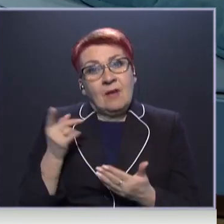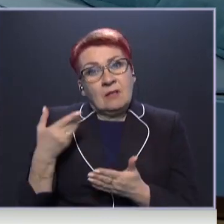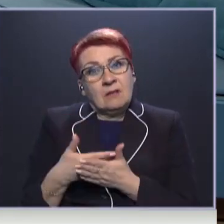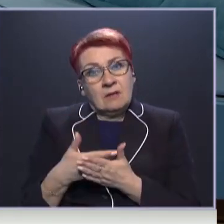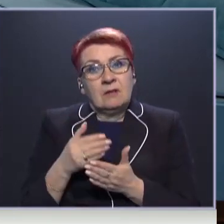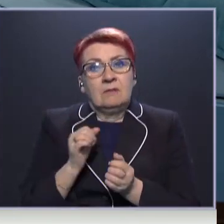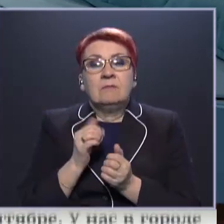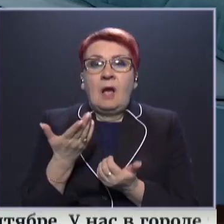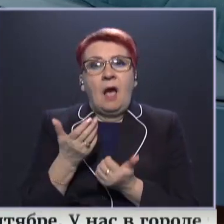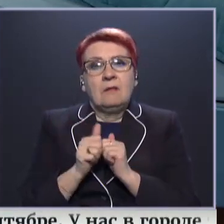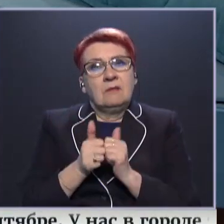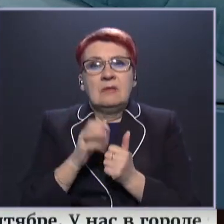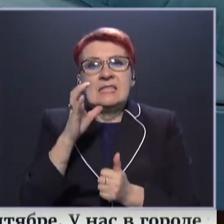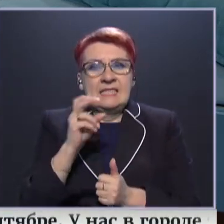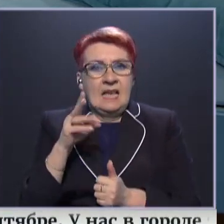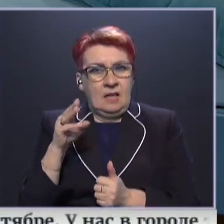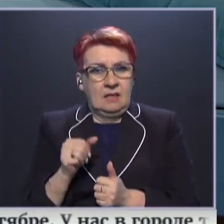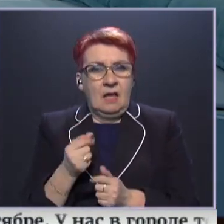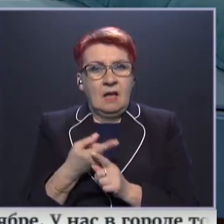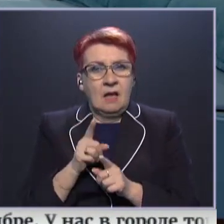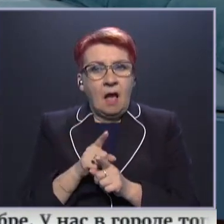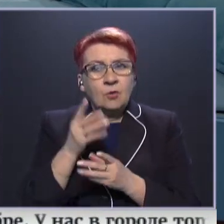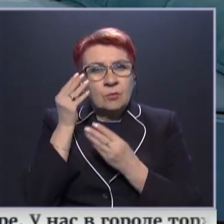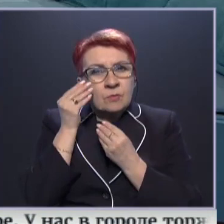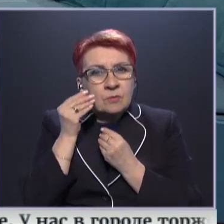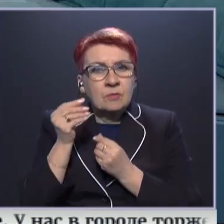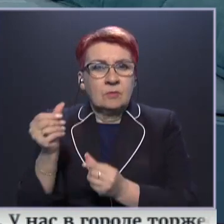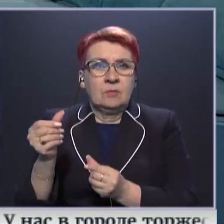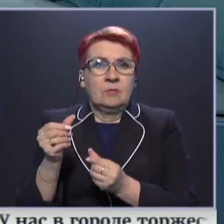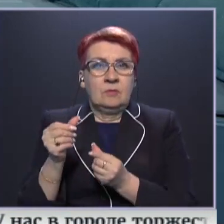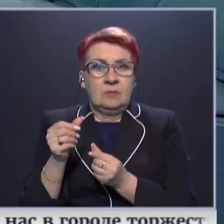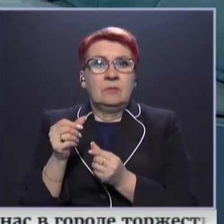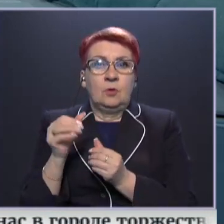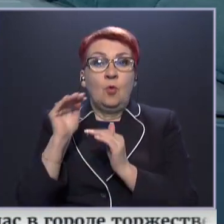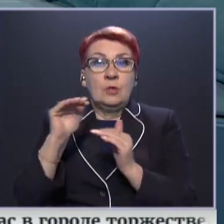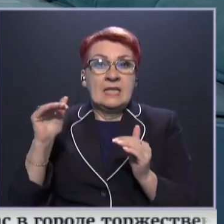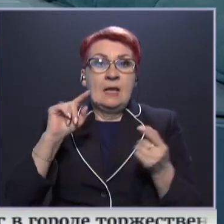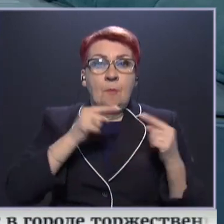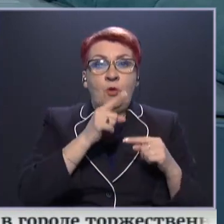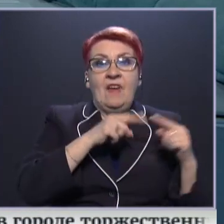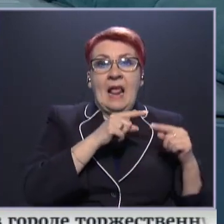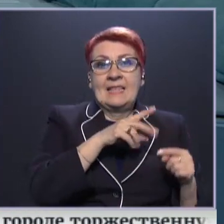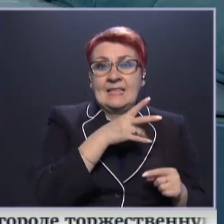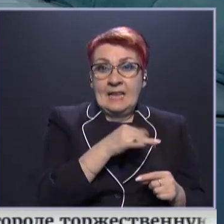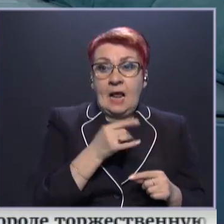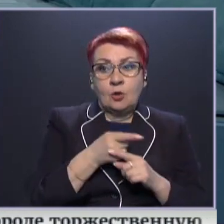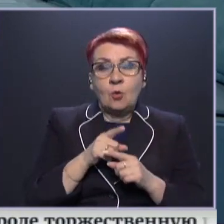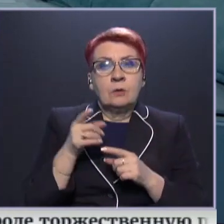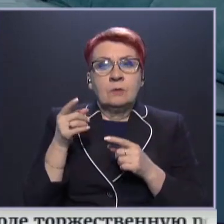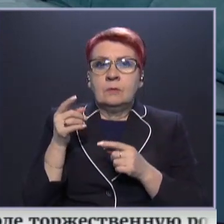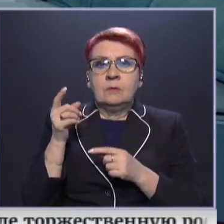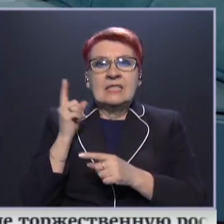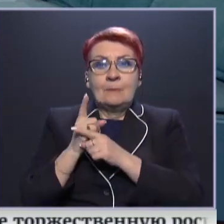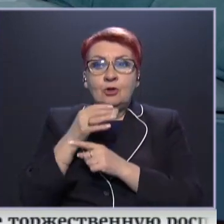секта существует какая-то, которая настраивает так детей против своих родителей, и которая запрещает им говорить, где